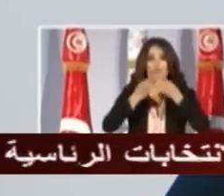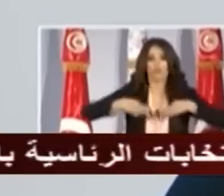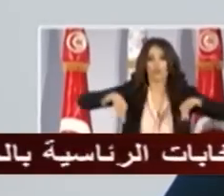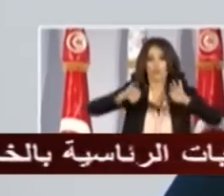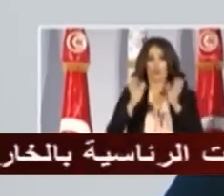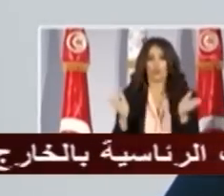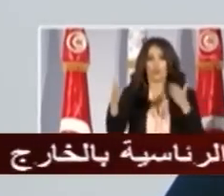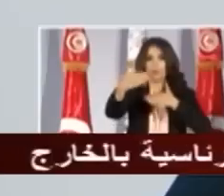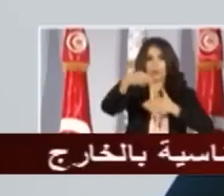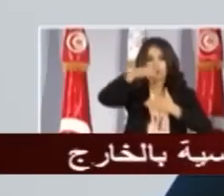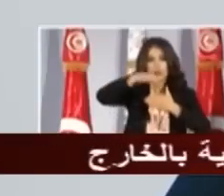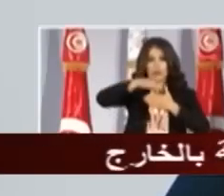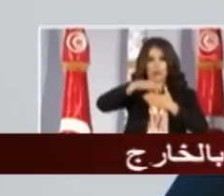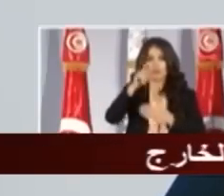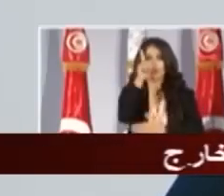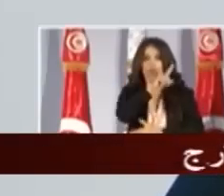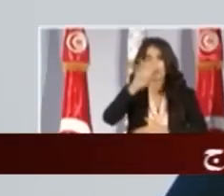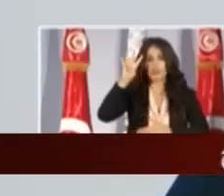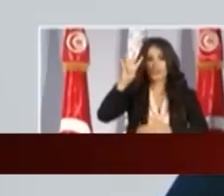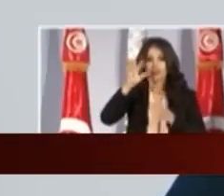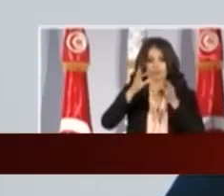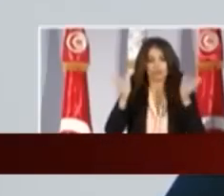ويذموا اربعطاشر